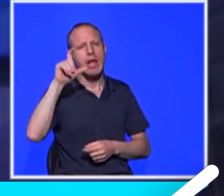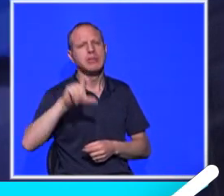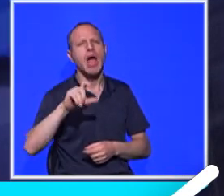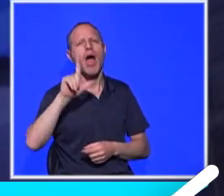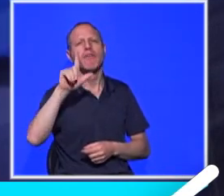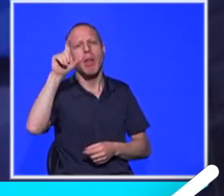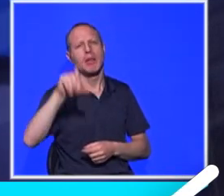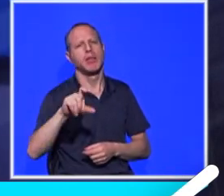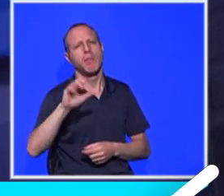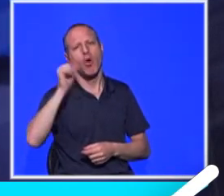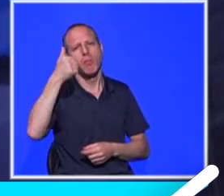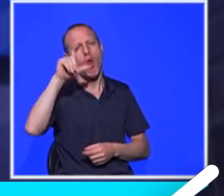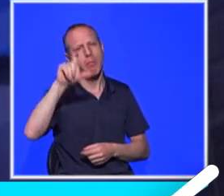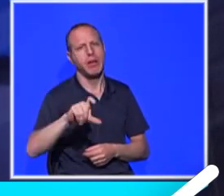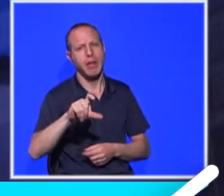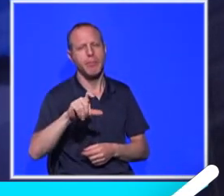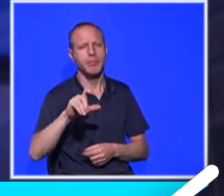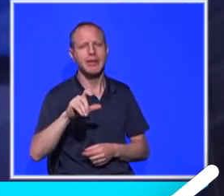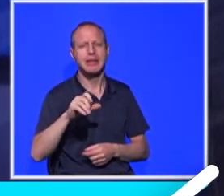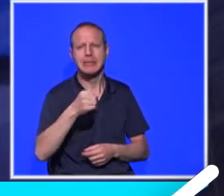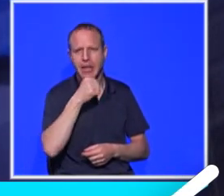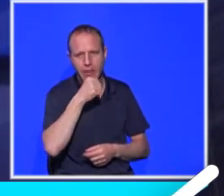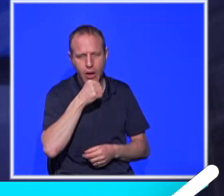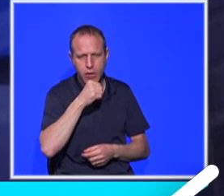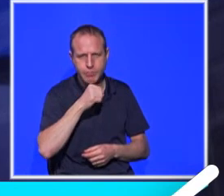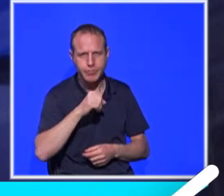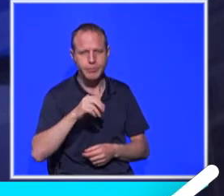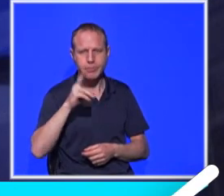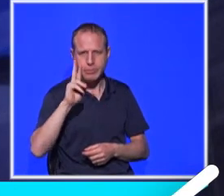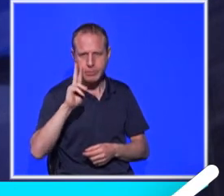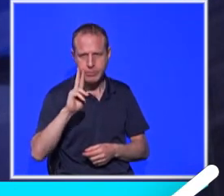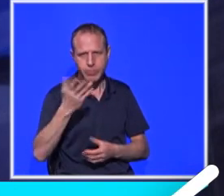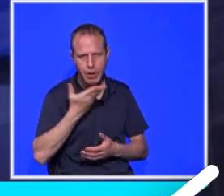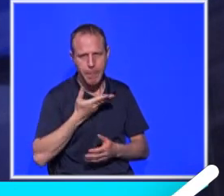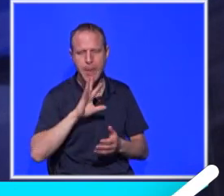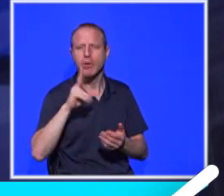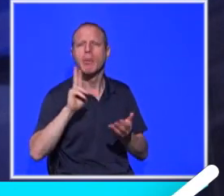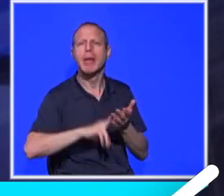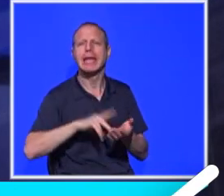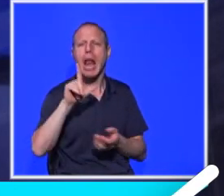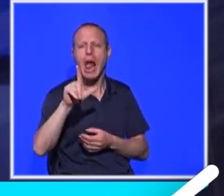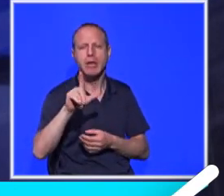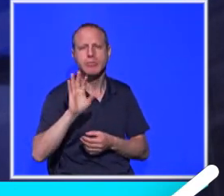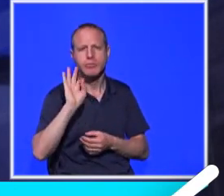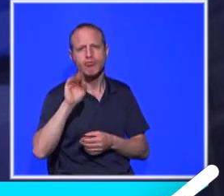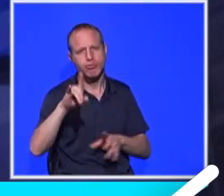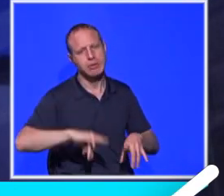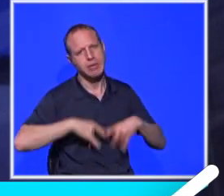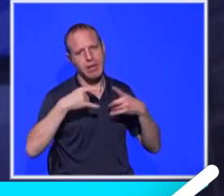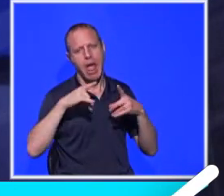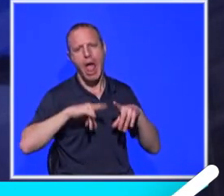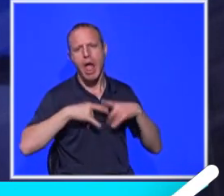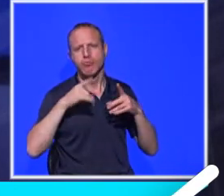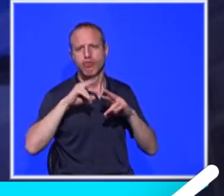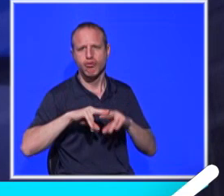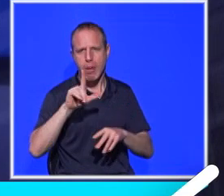אדם, קודם כל הבן אדם. הבן אדם, הזקינה שצריכה, שתקבל את מה שמגיע לה, בכדי שתחיה את החיים שנשארים